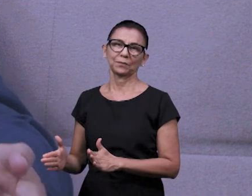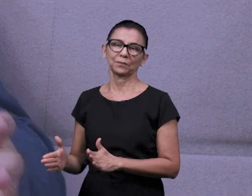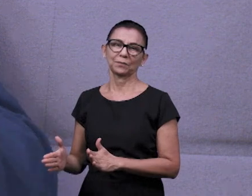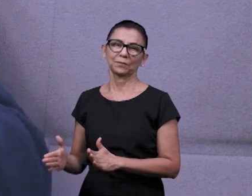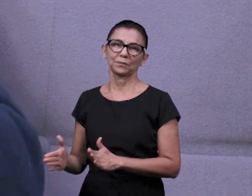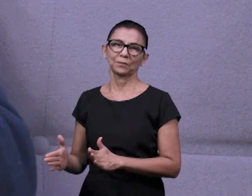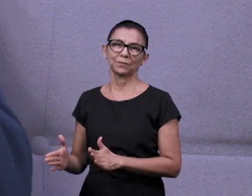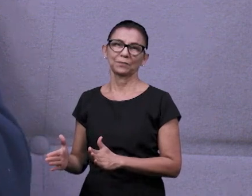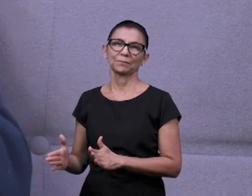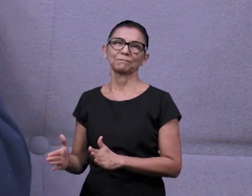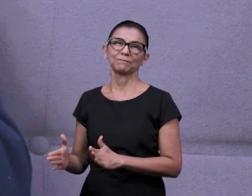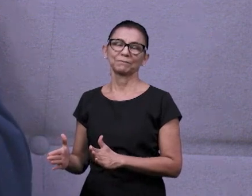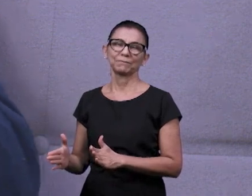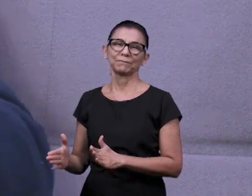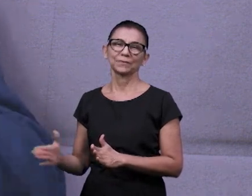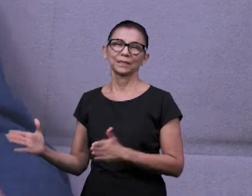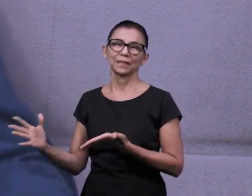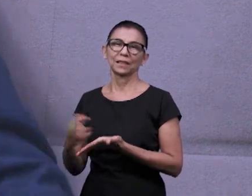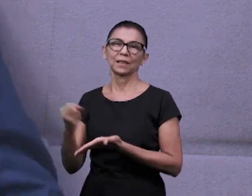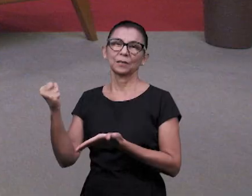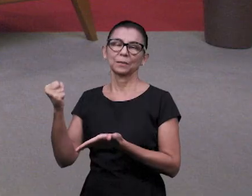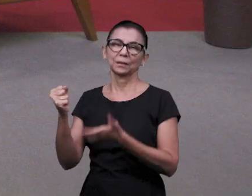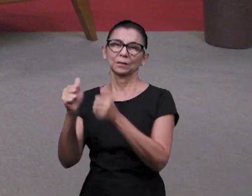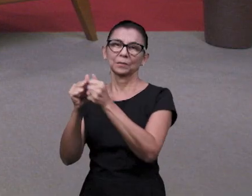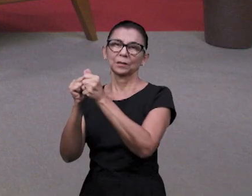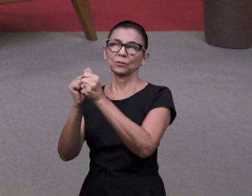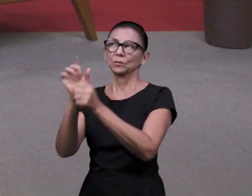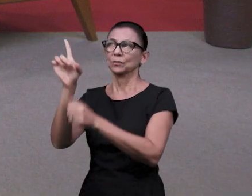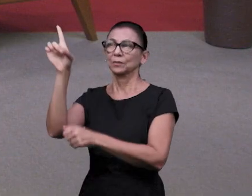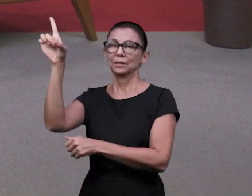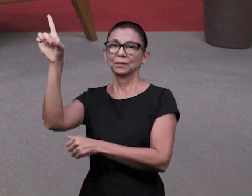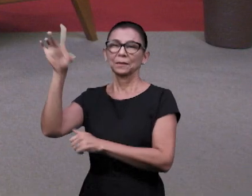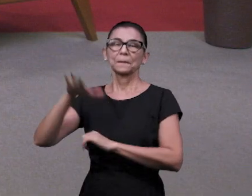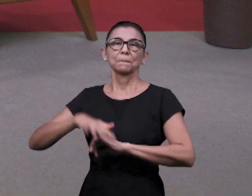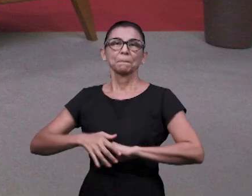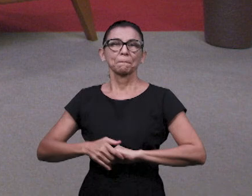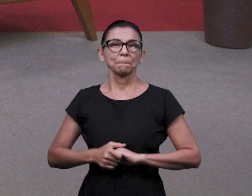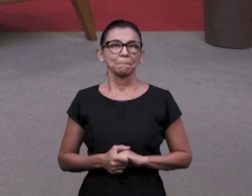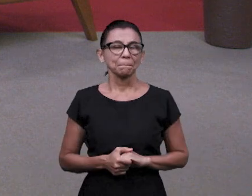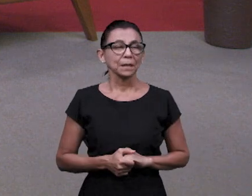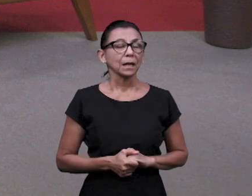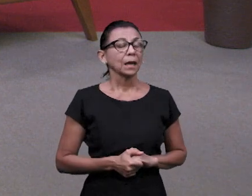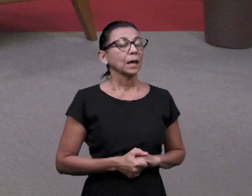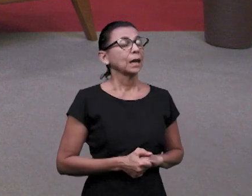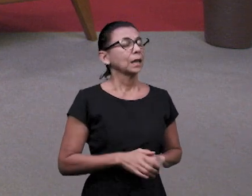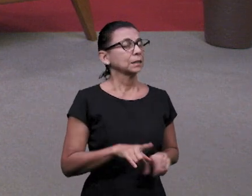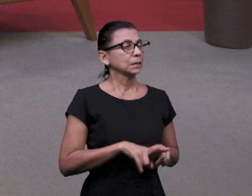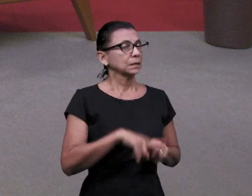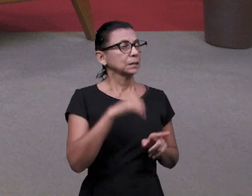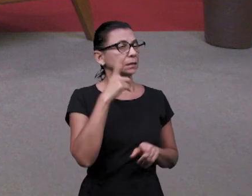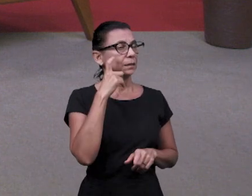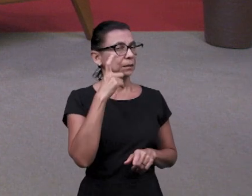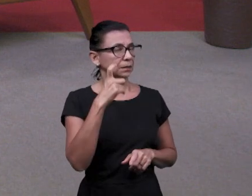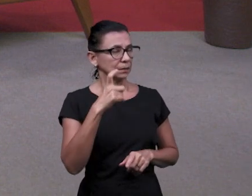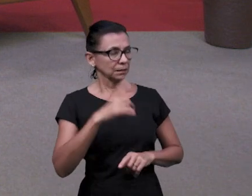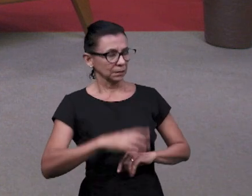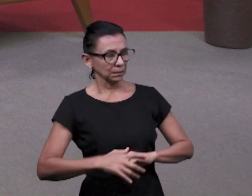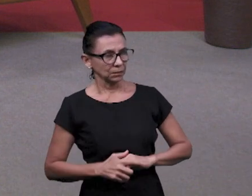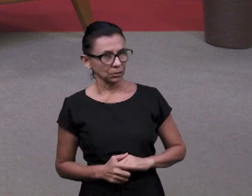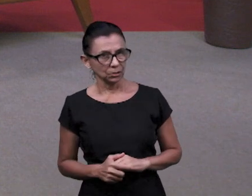serait racheté pour être ensemble avec lui. Gloire à Dieu. Il y a un autre aspect aussi très